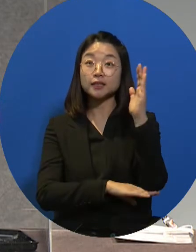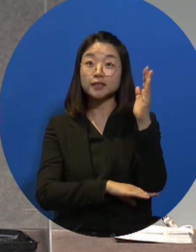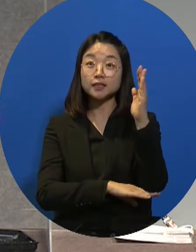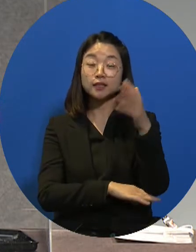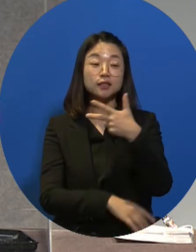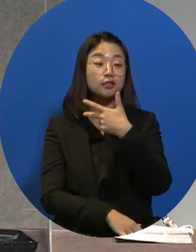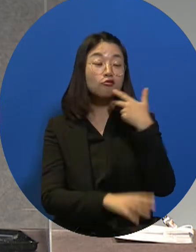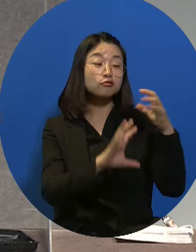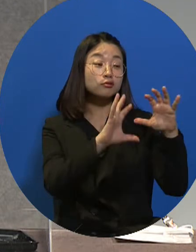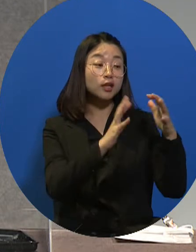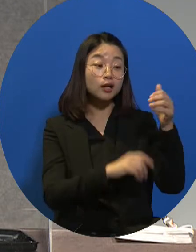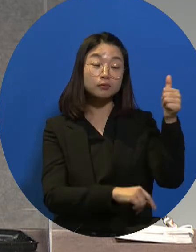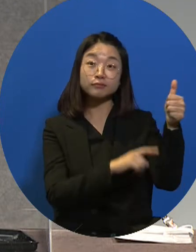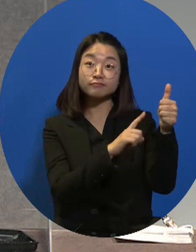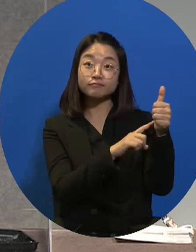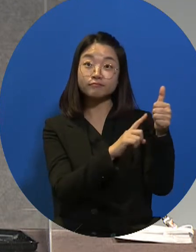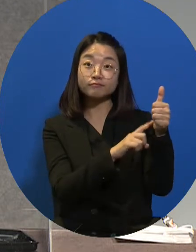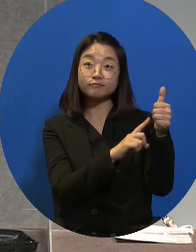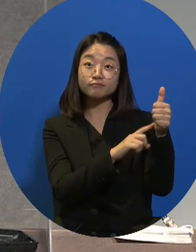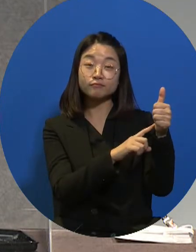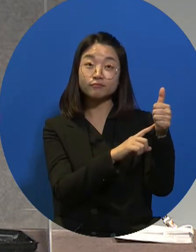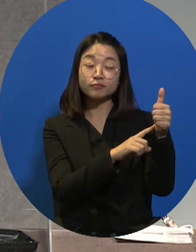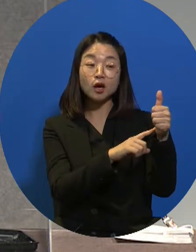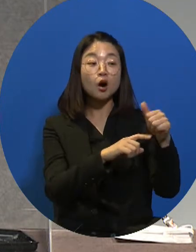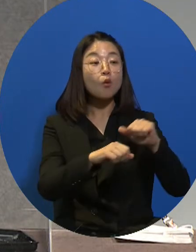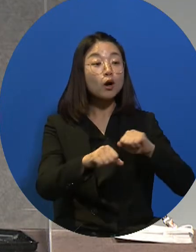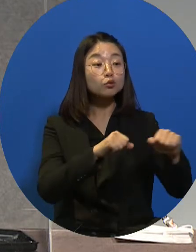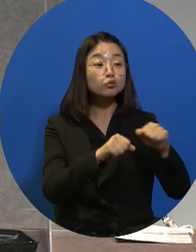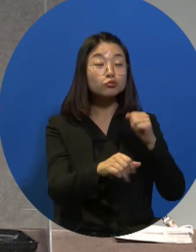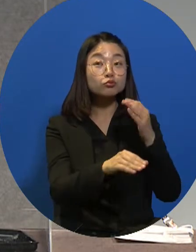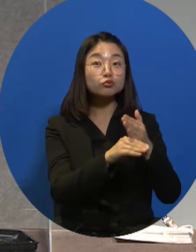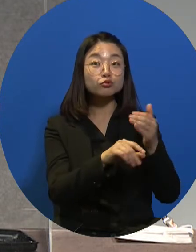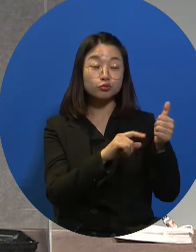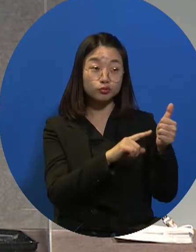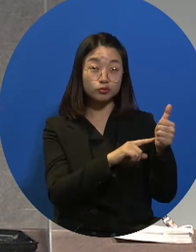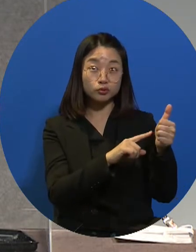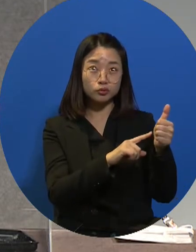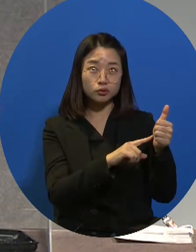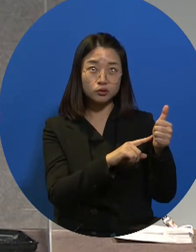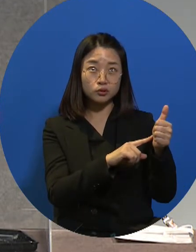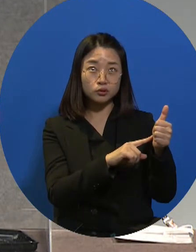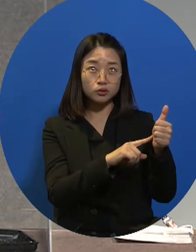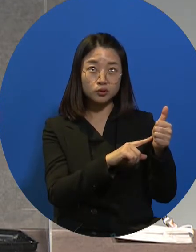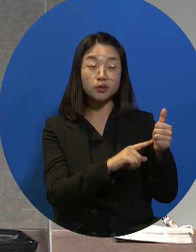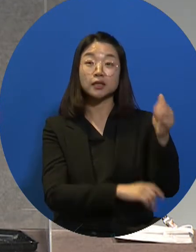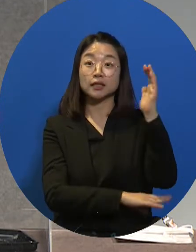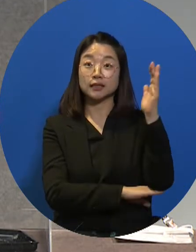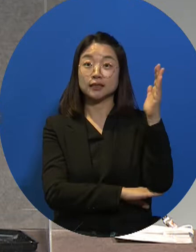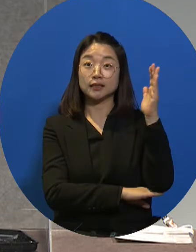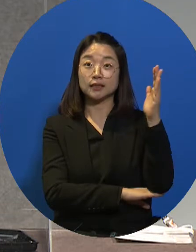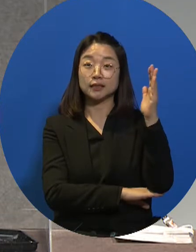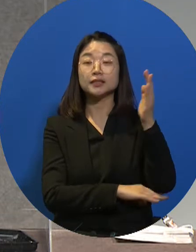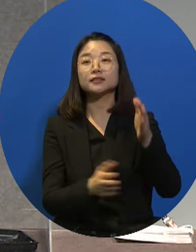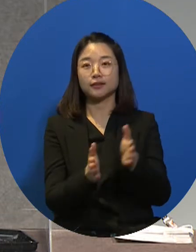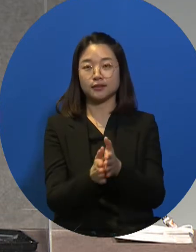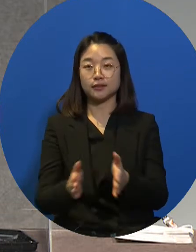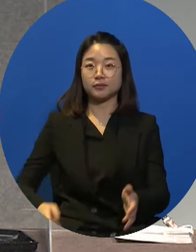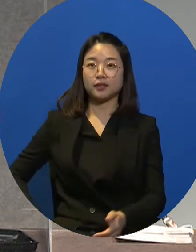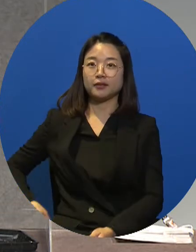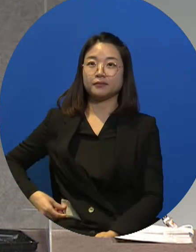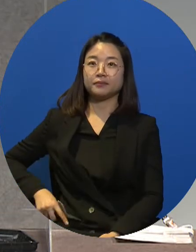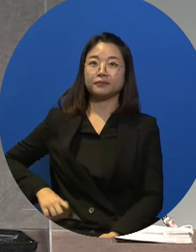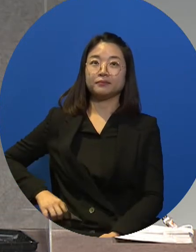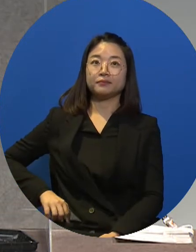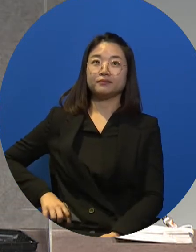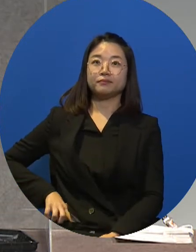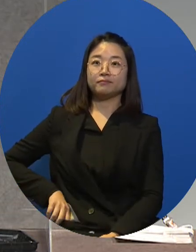영국의 진보적 장애운동 단체인 디팩에서 활동하고 계시고요. 엘린 클리포드 활동가의 발제로 세션을 시작하도록